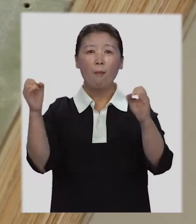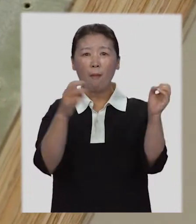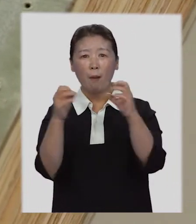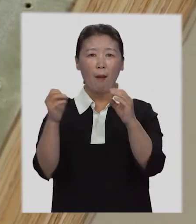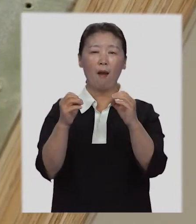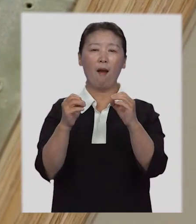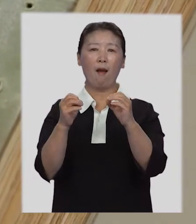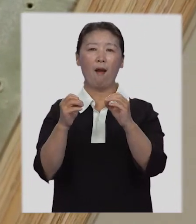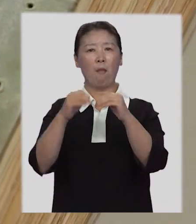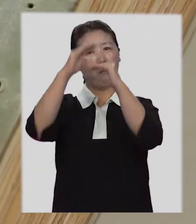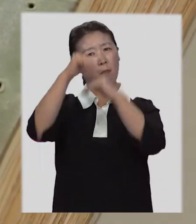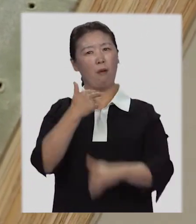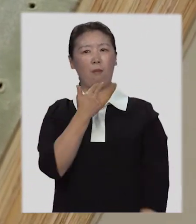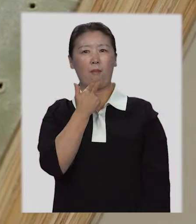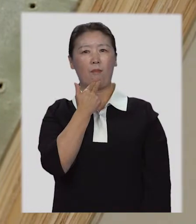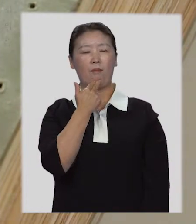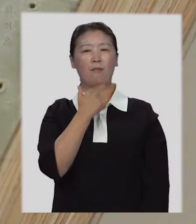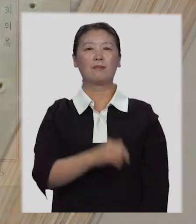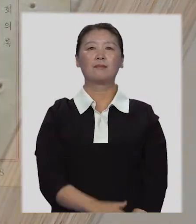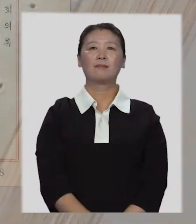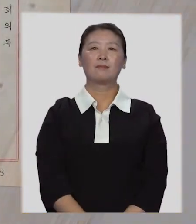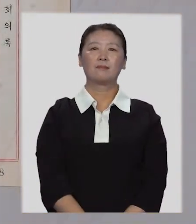내용이 기록되지 않았습니다.